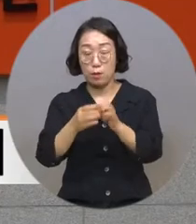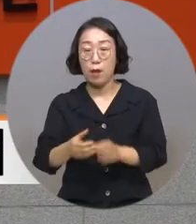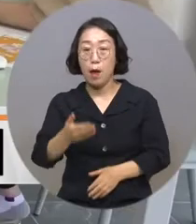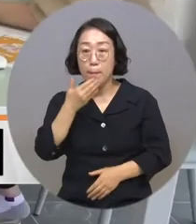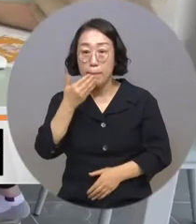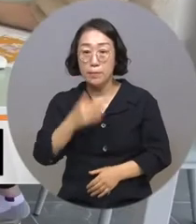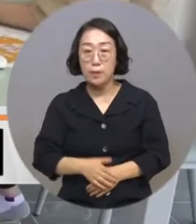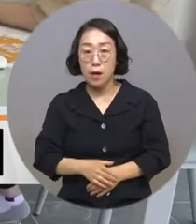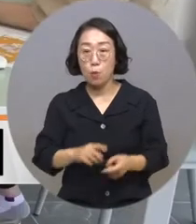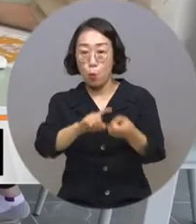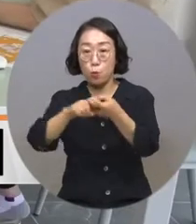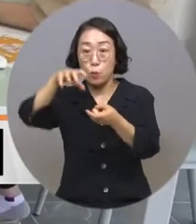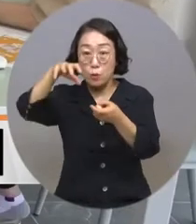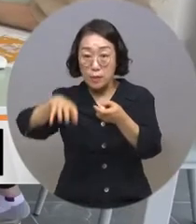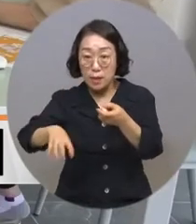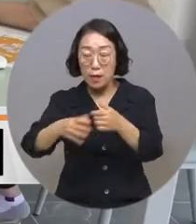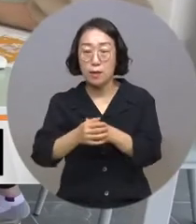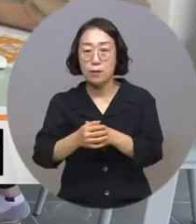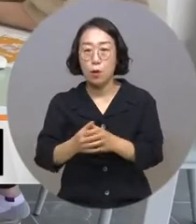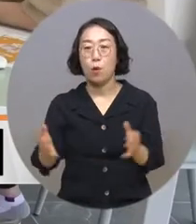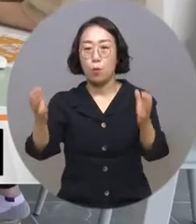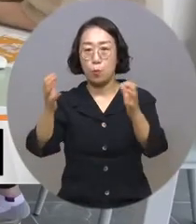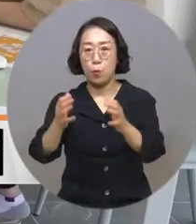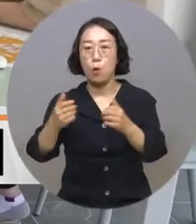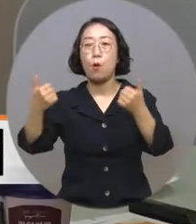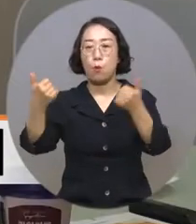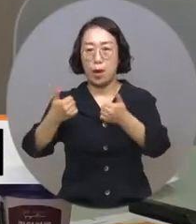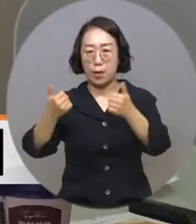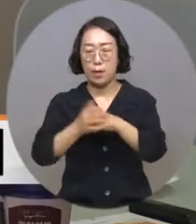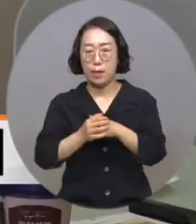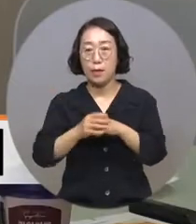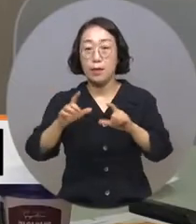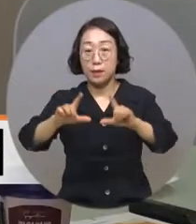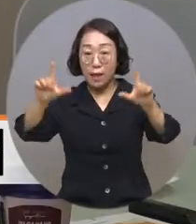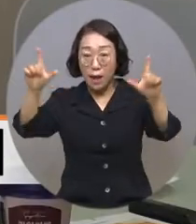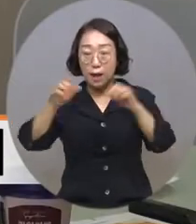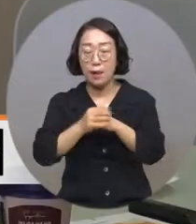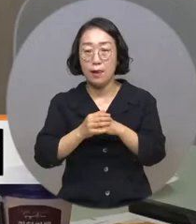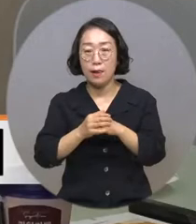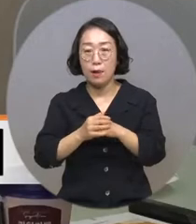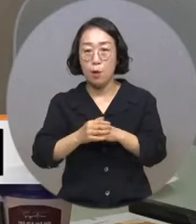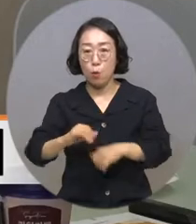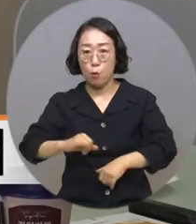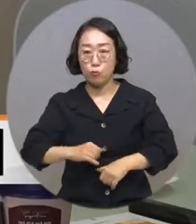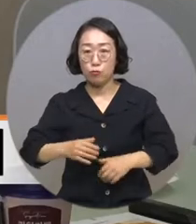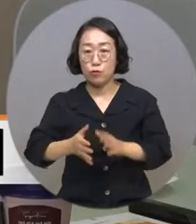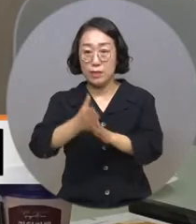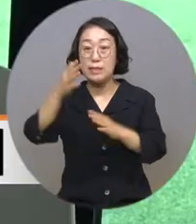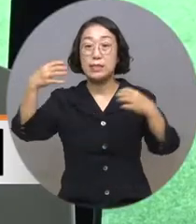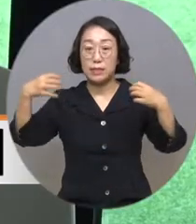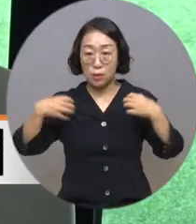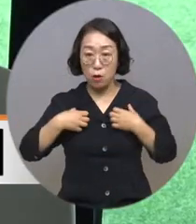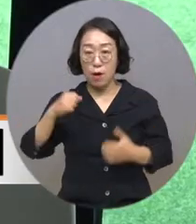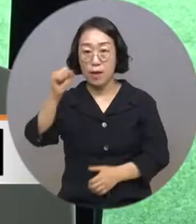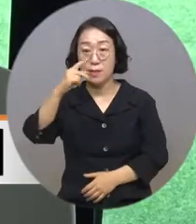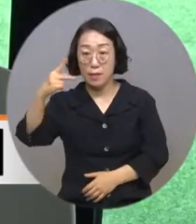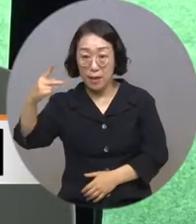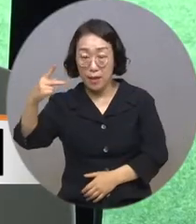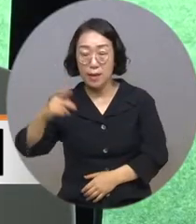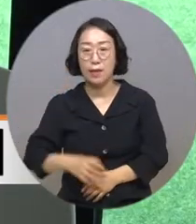공동체 종합사회복지관 회의실에서 열렸습니다. 이날 간담회에는 원주시청을 비롯해